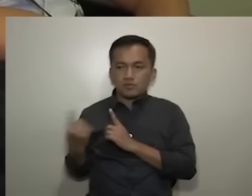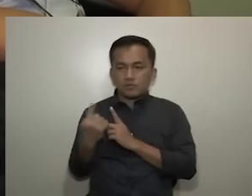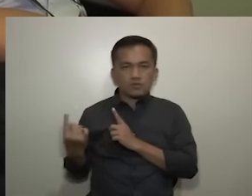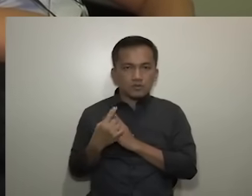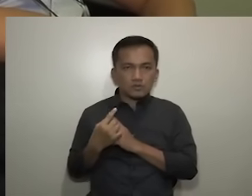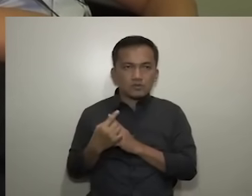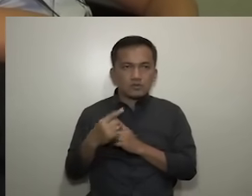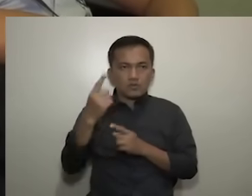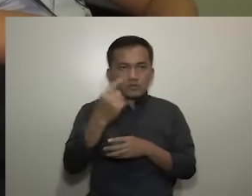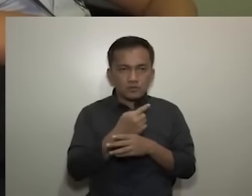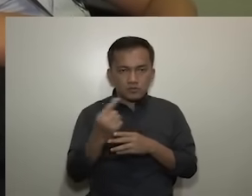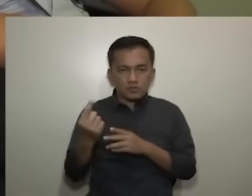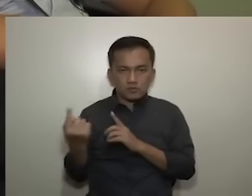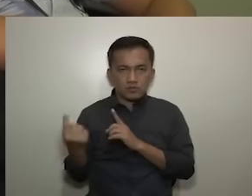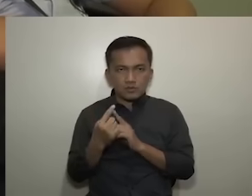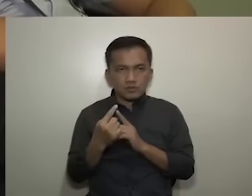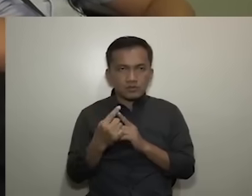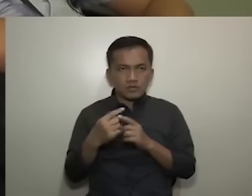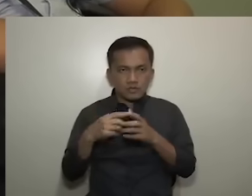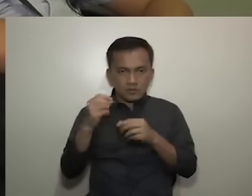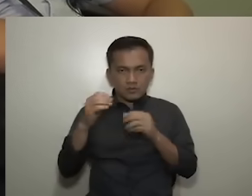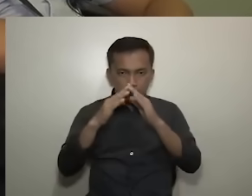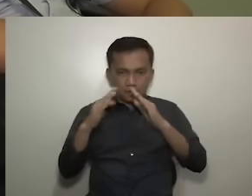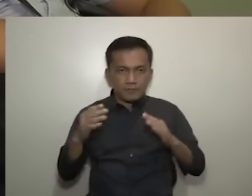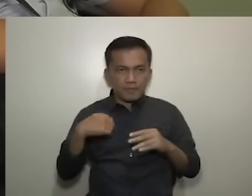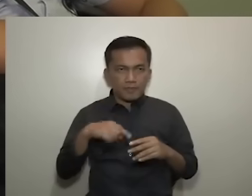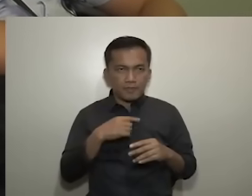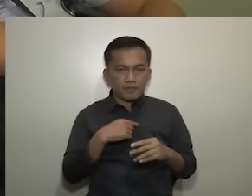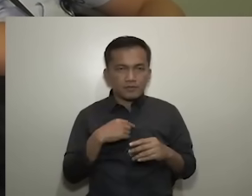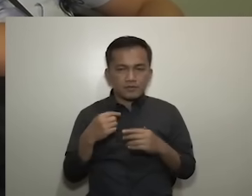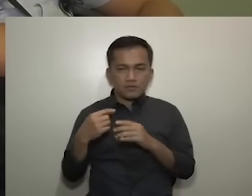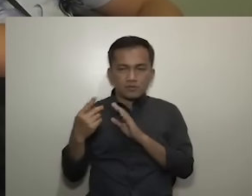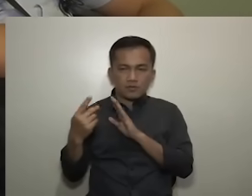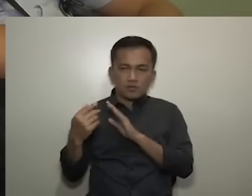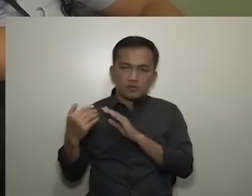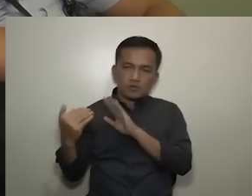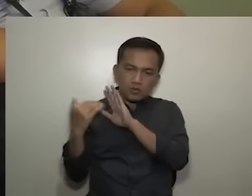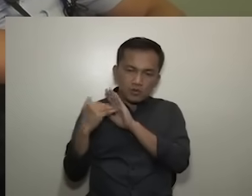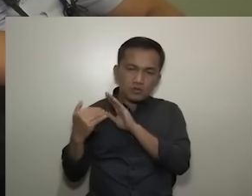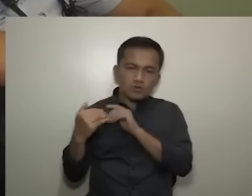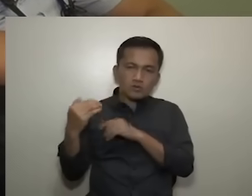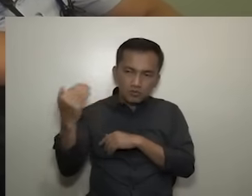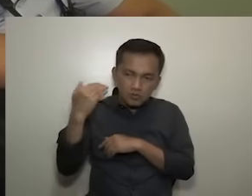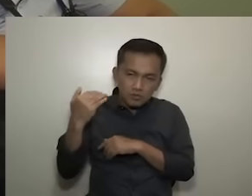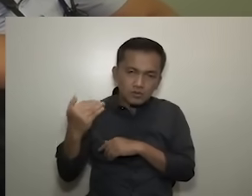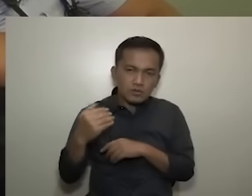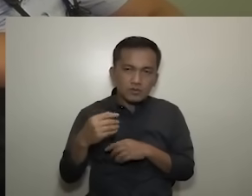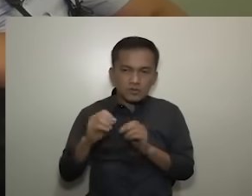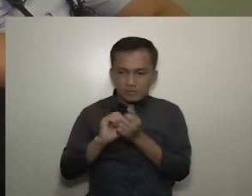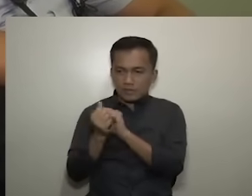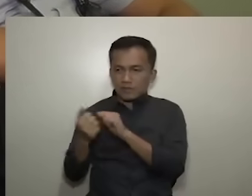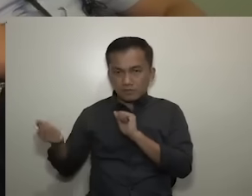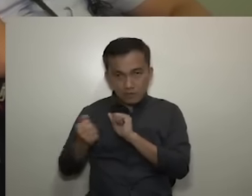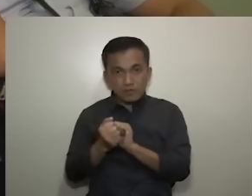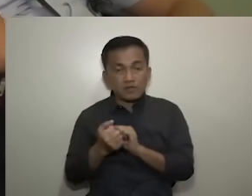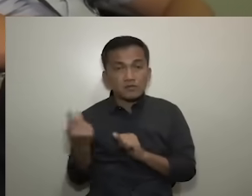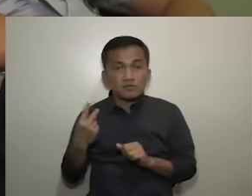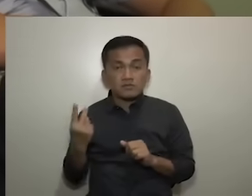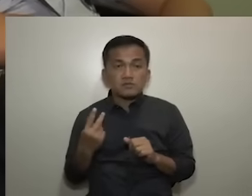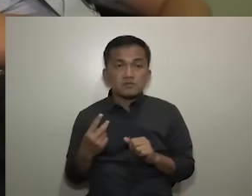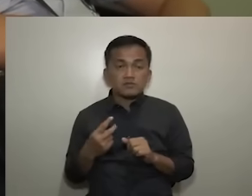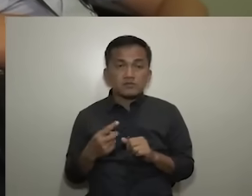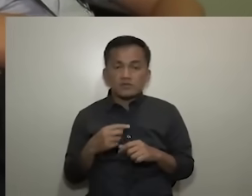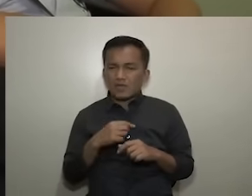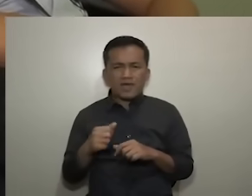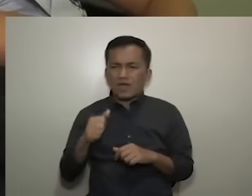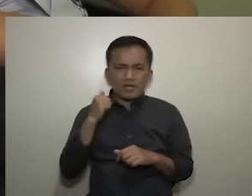amin. 1 week, pumupunta sa labas ng bahay namin. Nangungulit, nanggugulo. Maging okay lang kami. So sa akin,